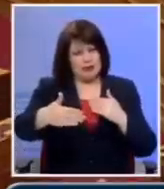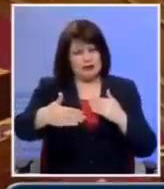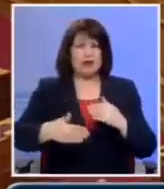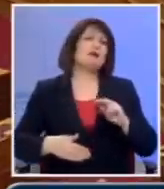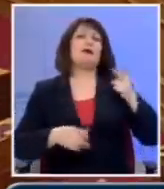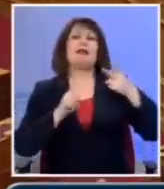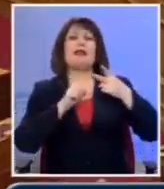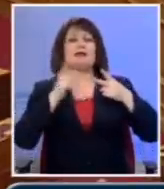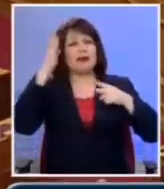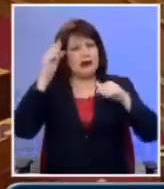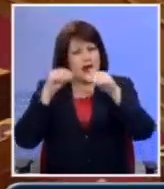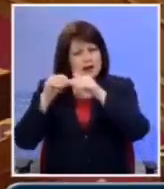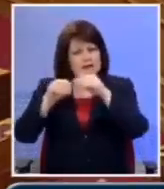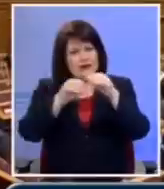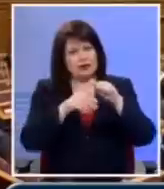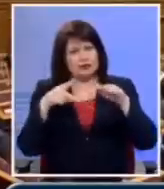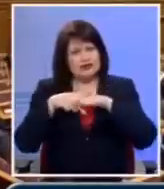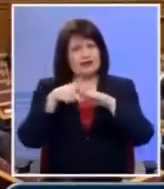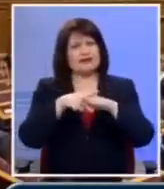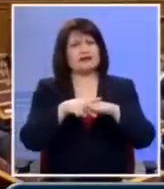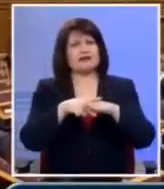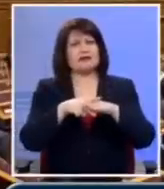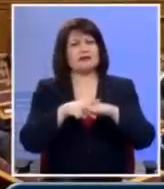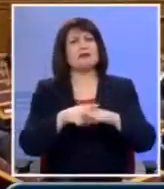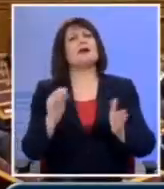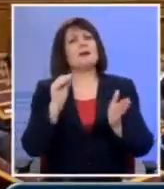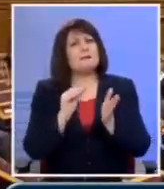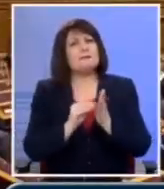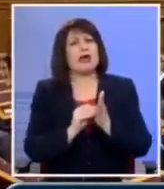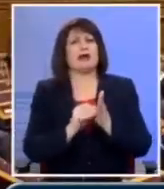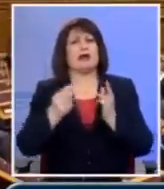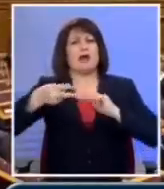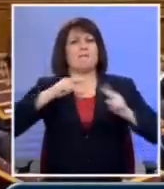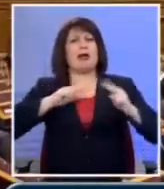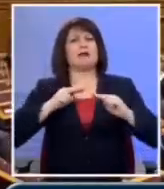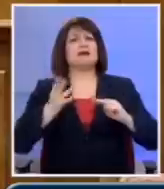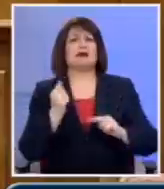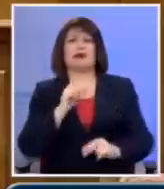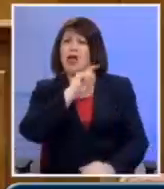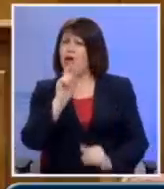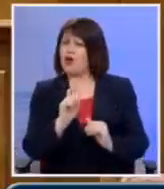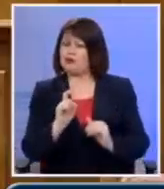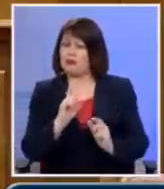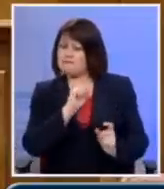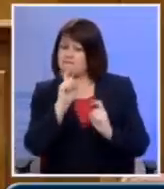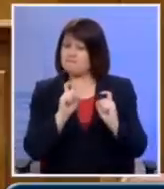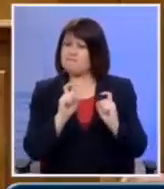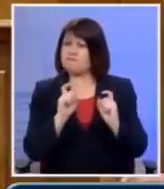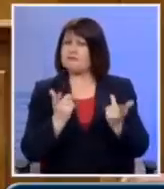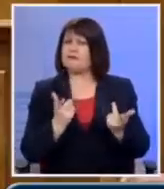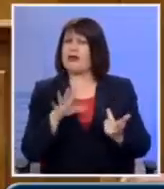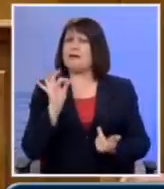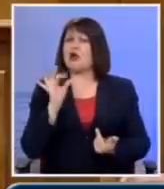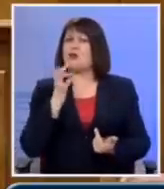δεύτερη ανακεφαλοποίηση των τραπεζών. Έχει και αυτή αναπάντητα ερωτήματα και ερωτηματικά σε σχέση με τις επιλογές που